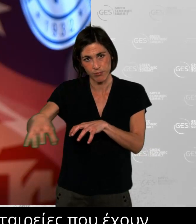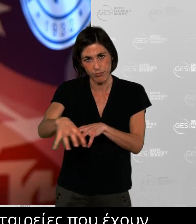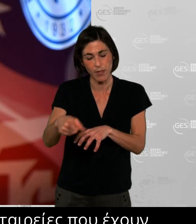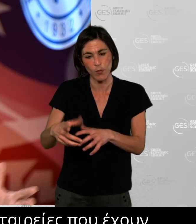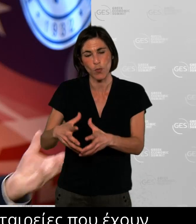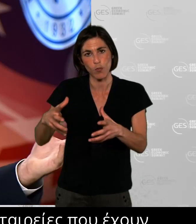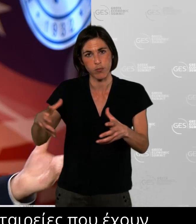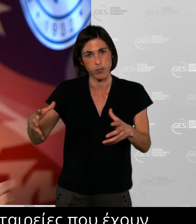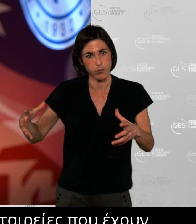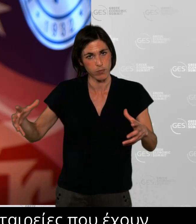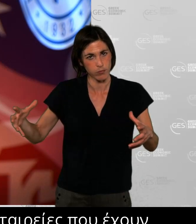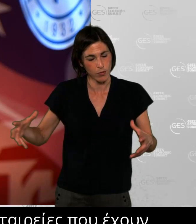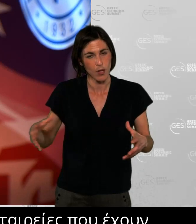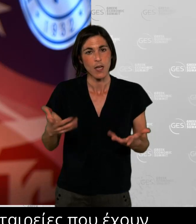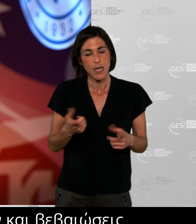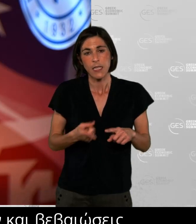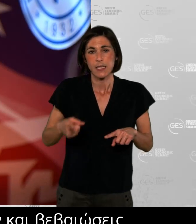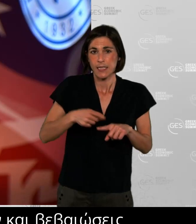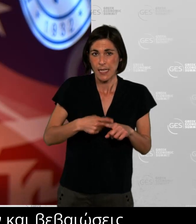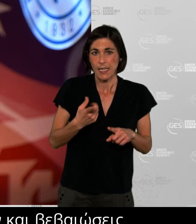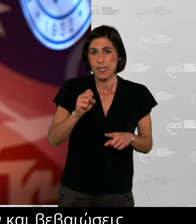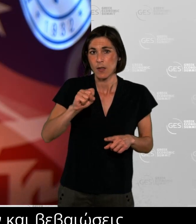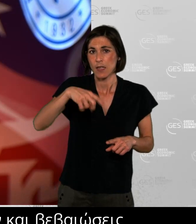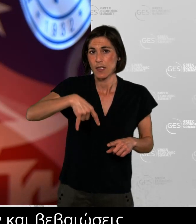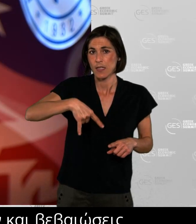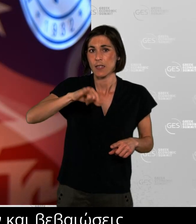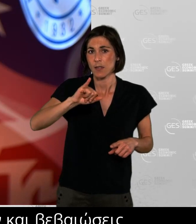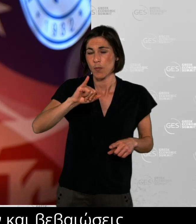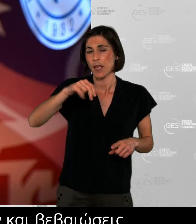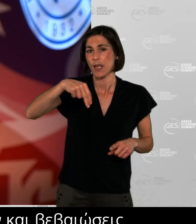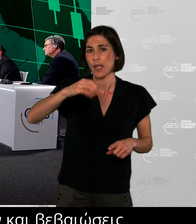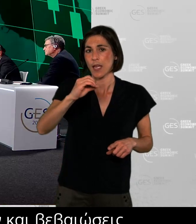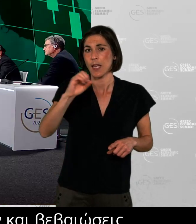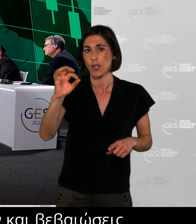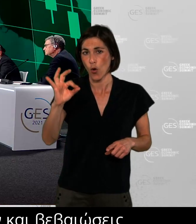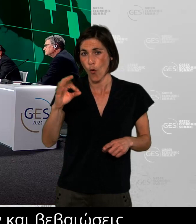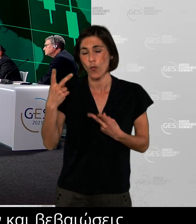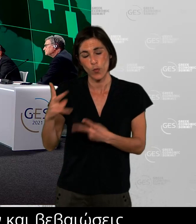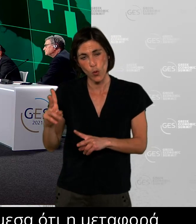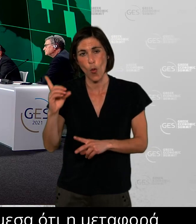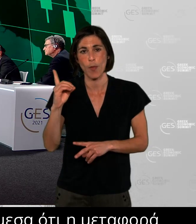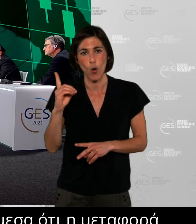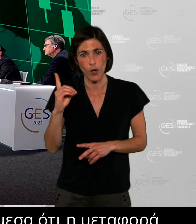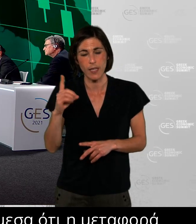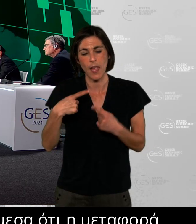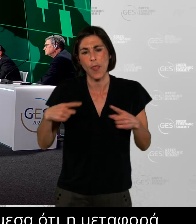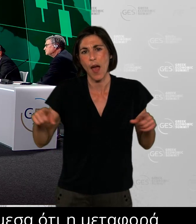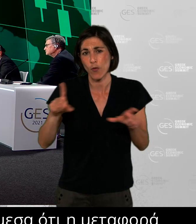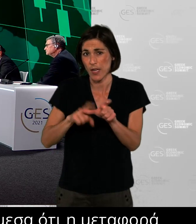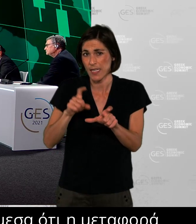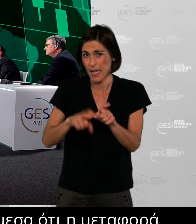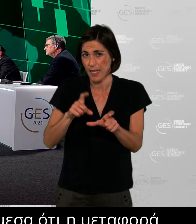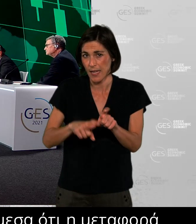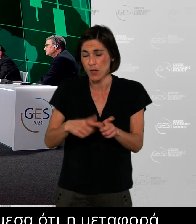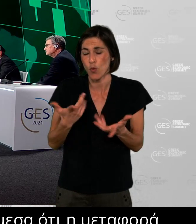σε αυτές η spin-off του Δημοκρίτου μέσα από την μεταφορά τεχνολογίας, η Cyrus, η Nanoplasmas, εταιρείες που πραγματικά